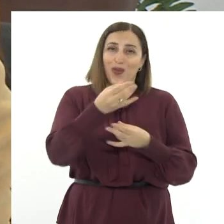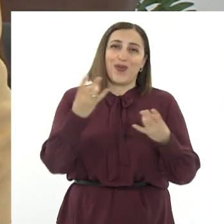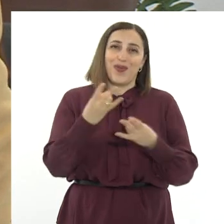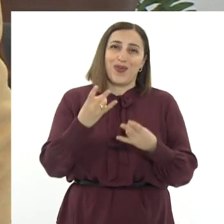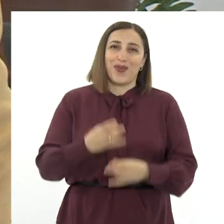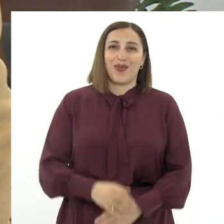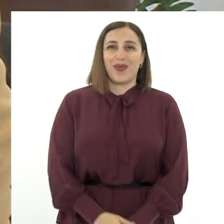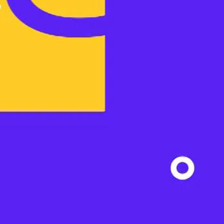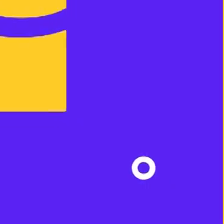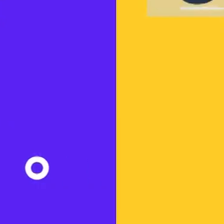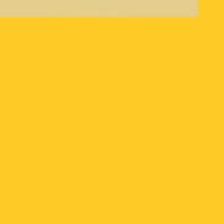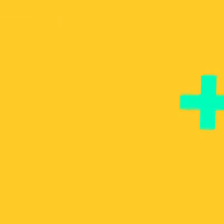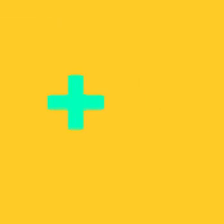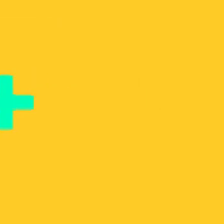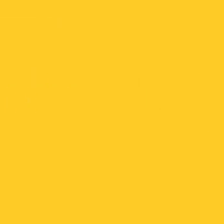դուք էլ նրան ուրախացրեք։